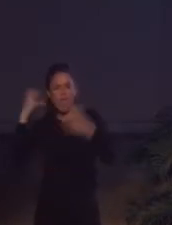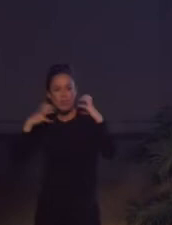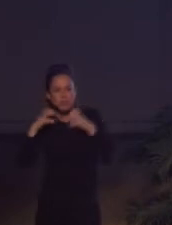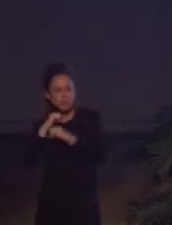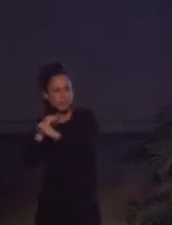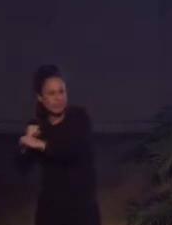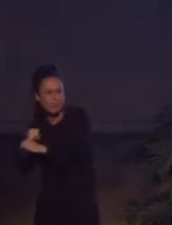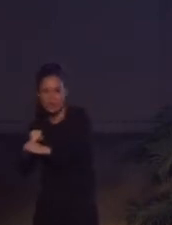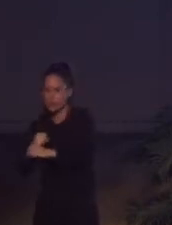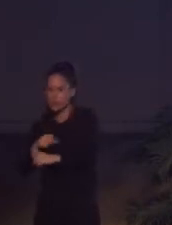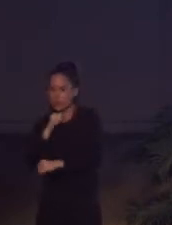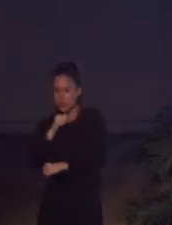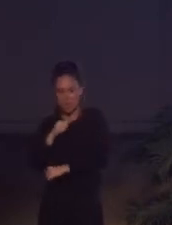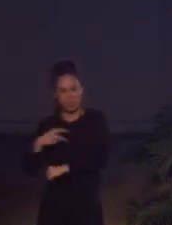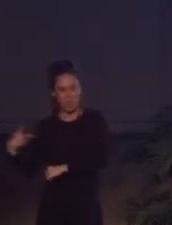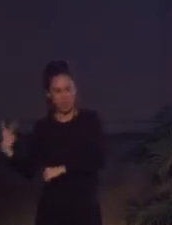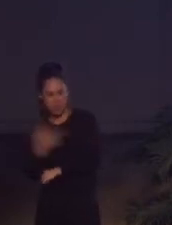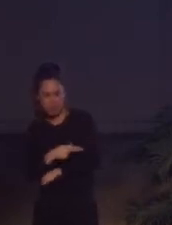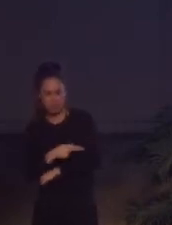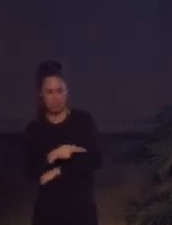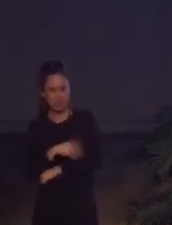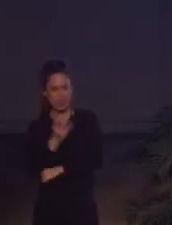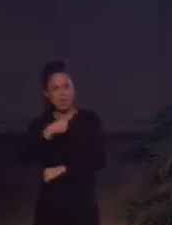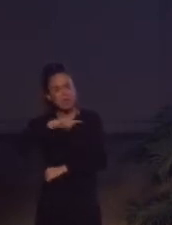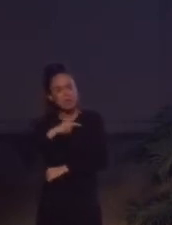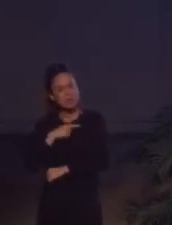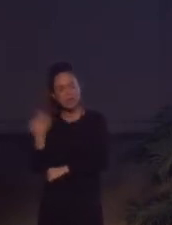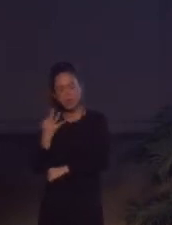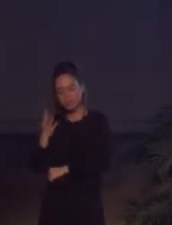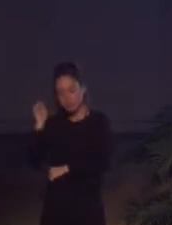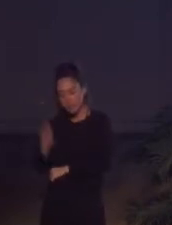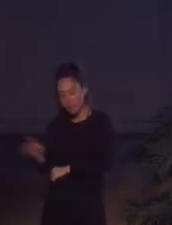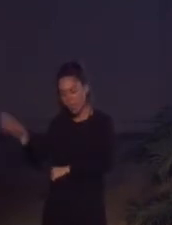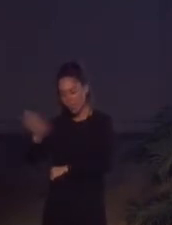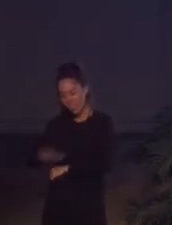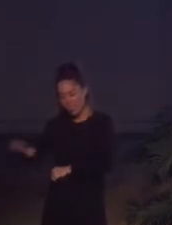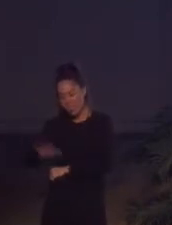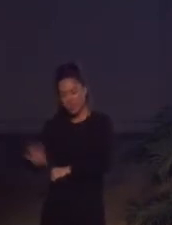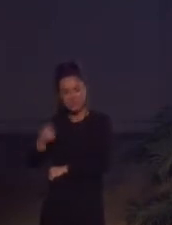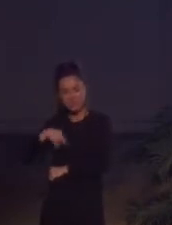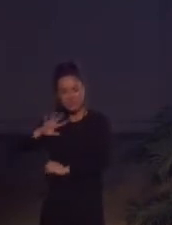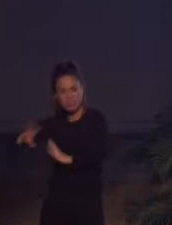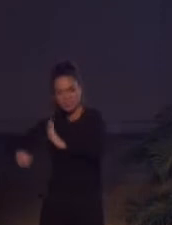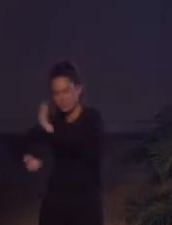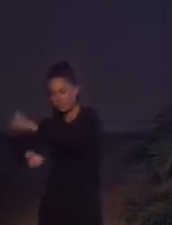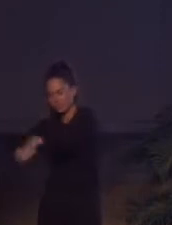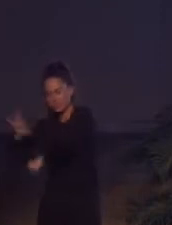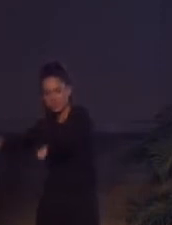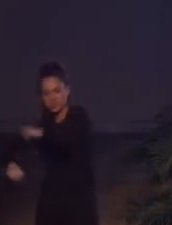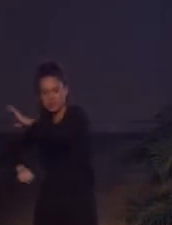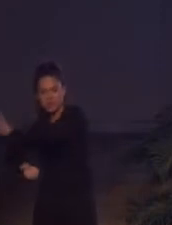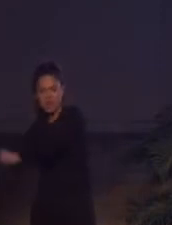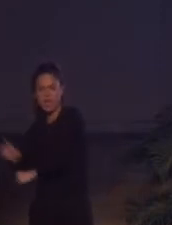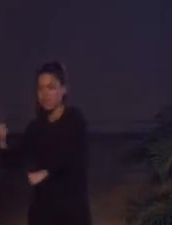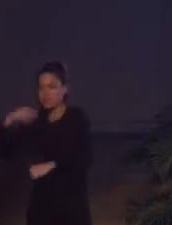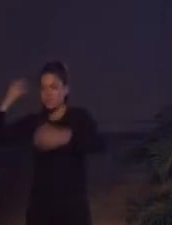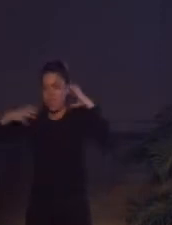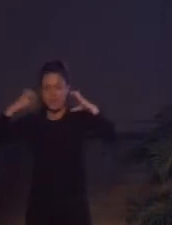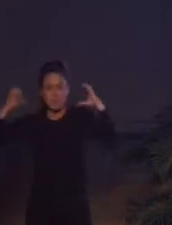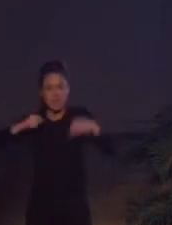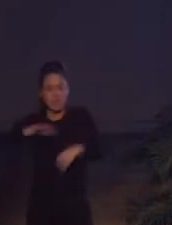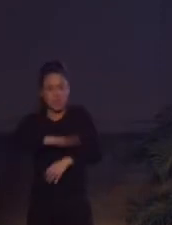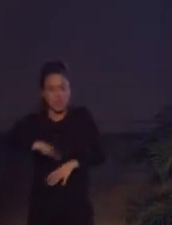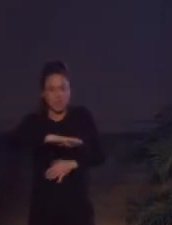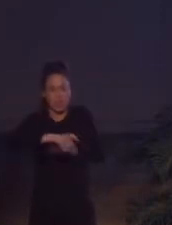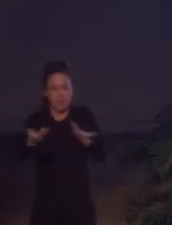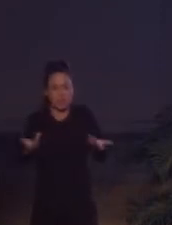haien bizilekuak eta haien espazioak ere gureak egiten ari geralako, toki gabe geratzen ari dira, eta bar handi bat. Orduan, borroka